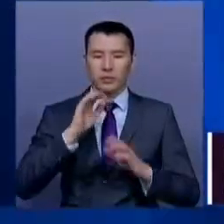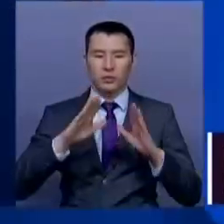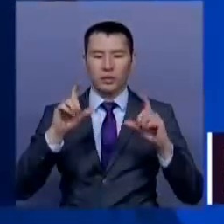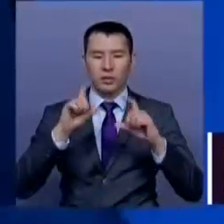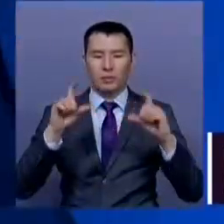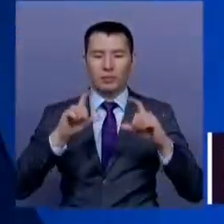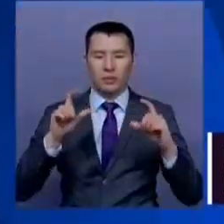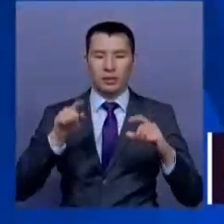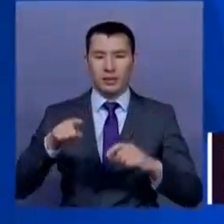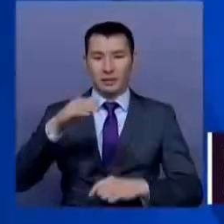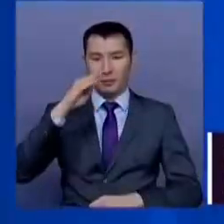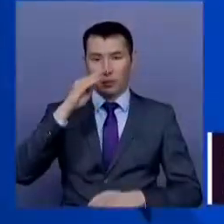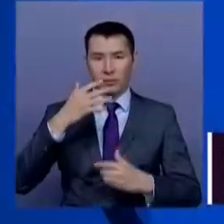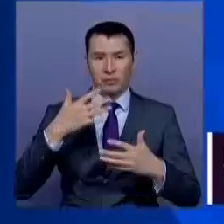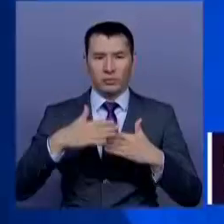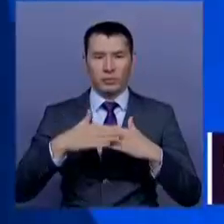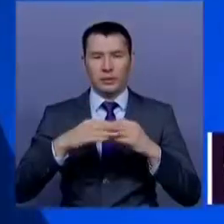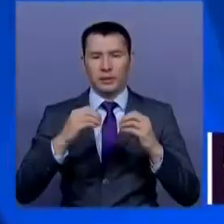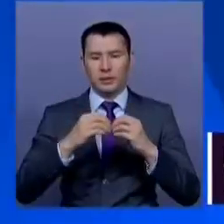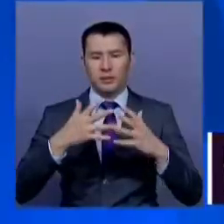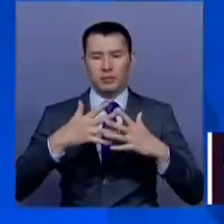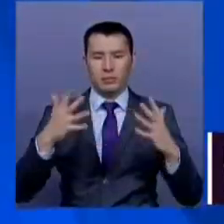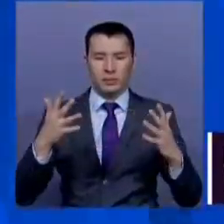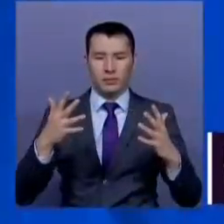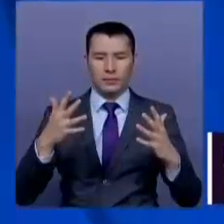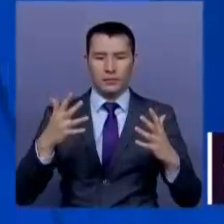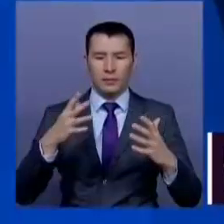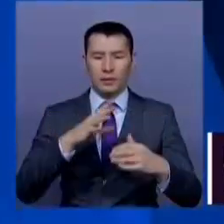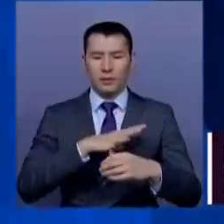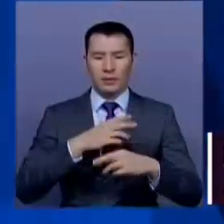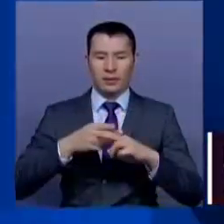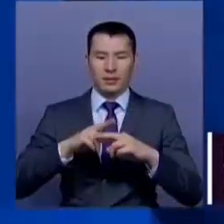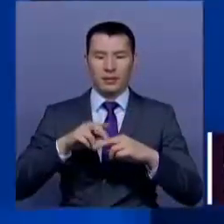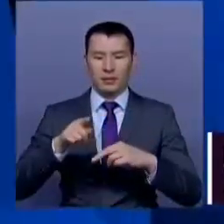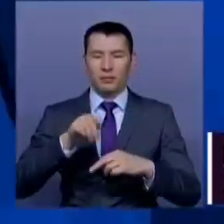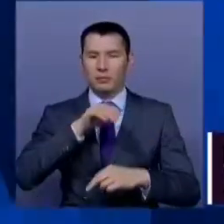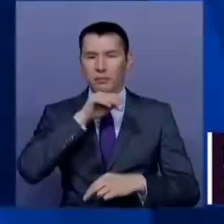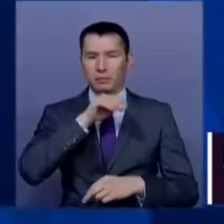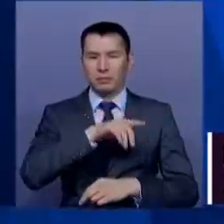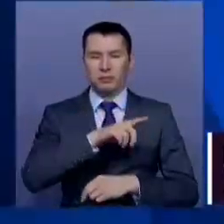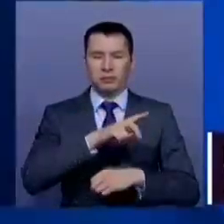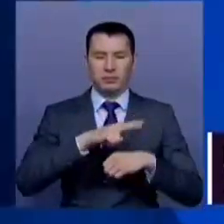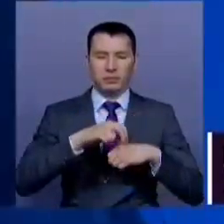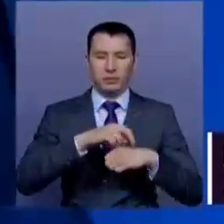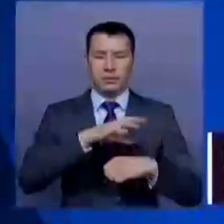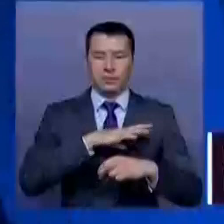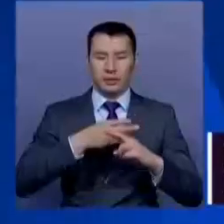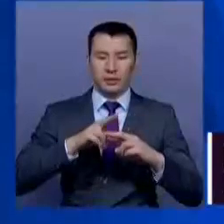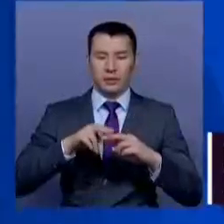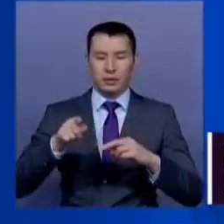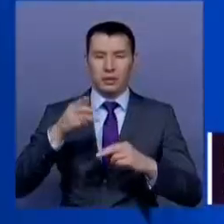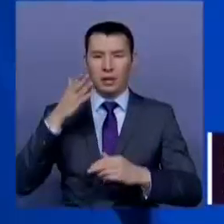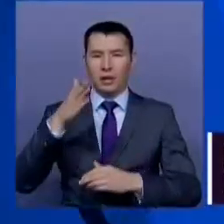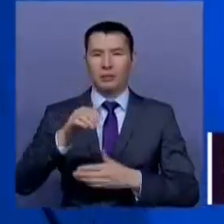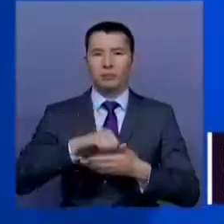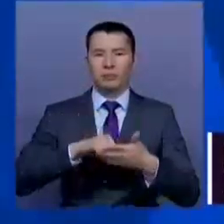за ним числится несколько десятков таких преступлений. Злоумышленника поймали с поличным. Опытные сотрудники полиции говорят, что на такие деяния идут обычно